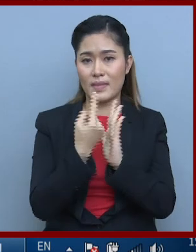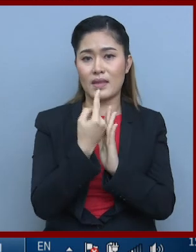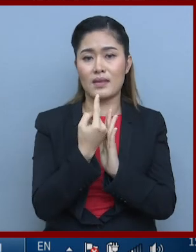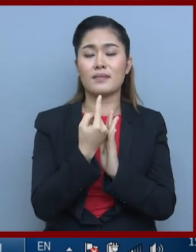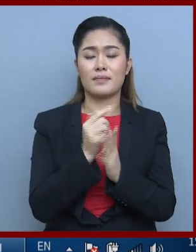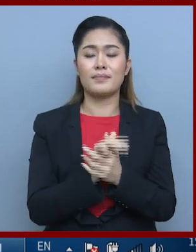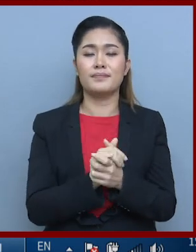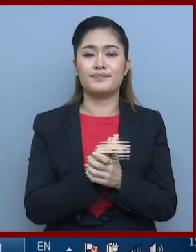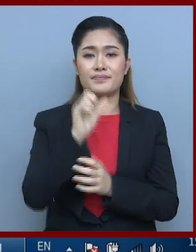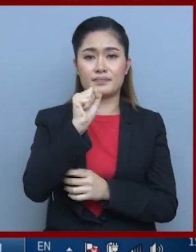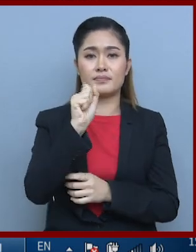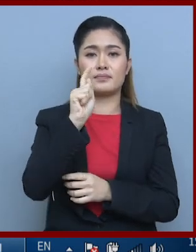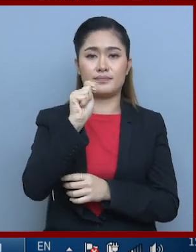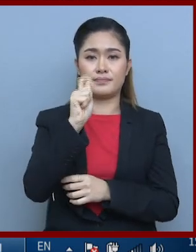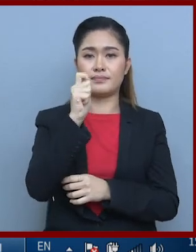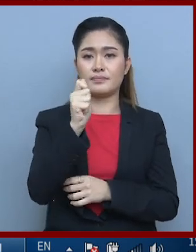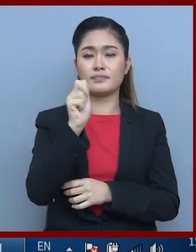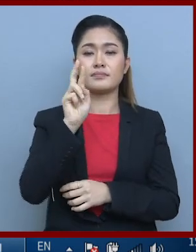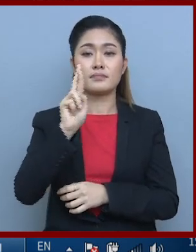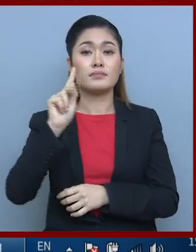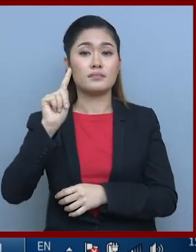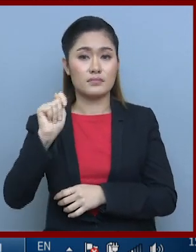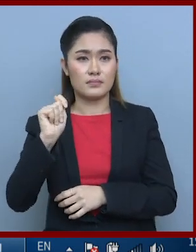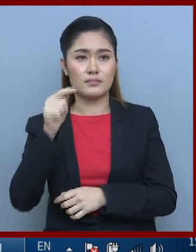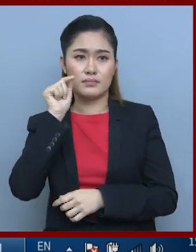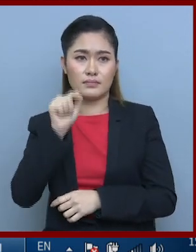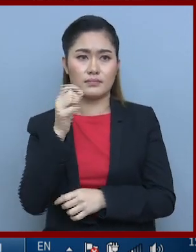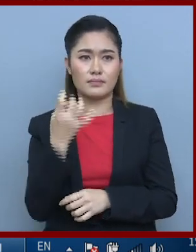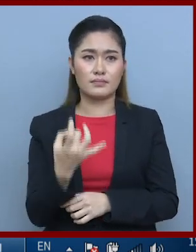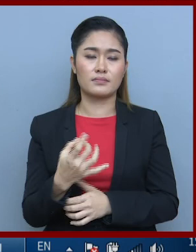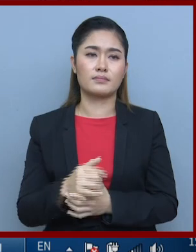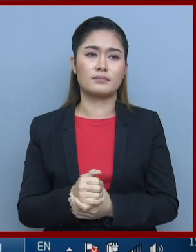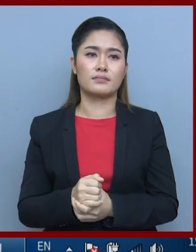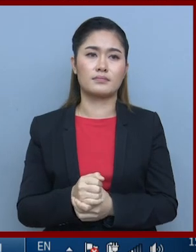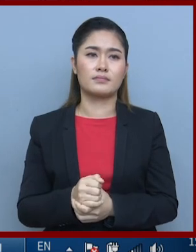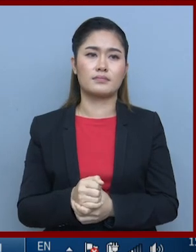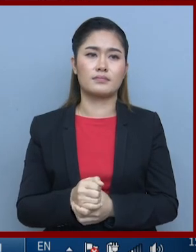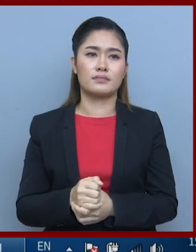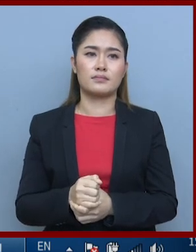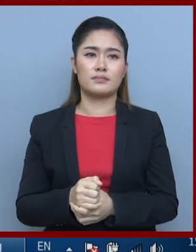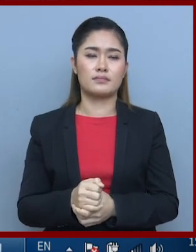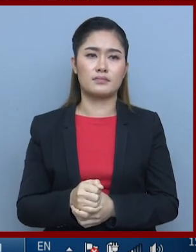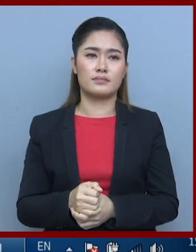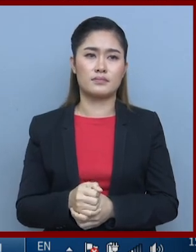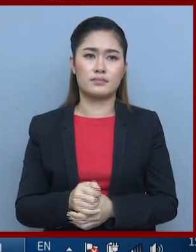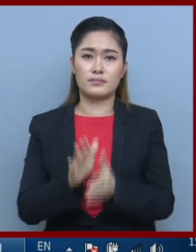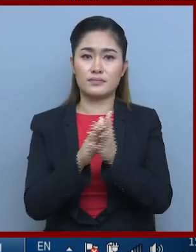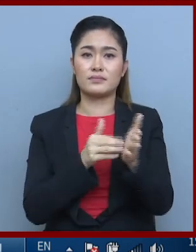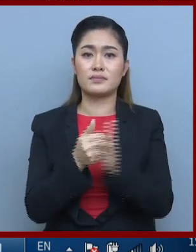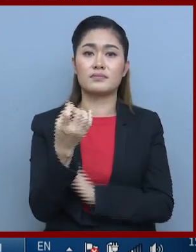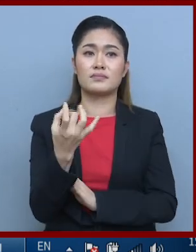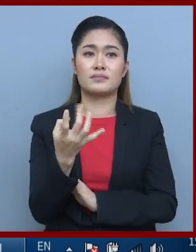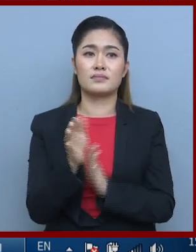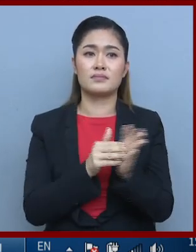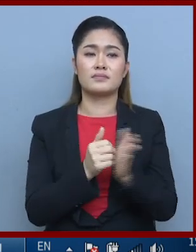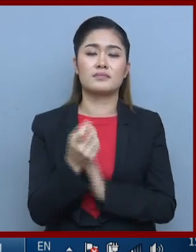คอมมานด์1มาถึงปั๊บสั่งก่อนเลย shape 1อะไร shape 1 .fill color เ